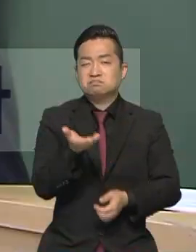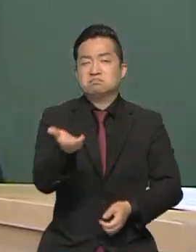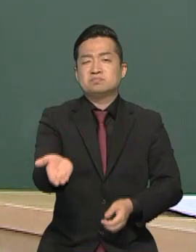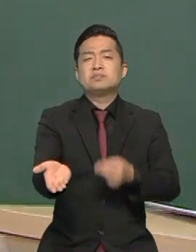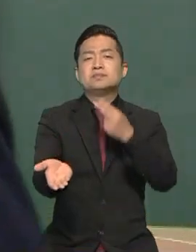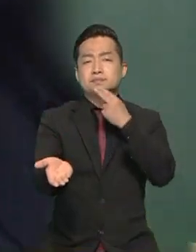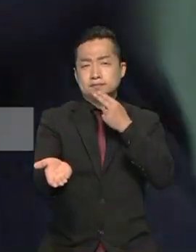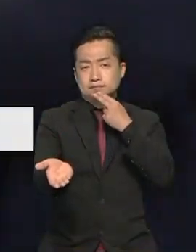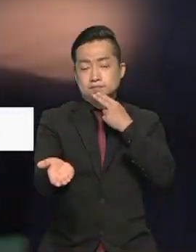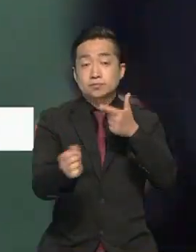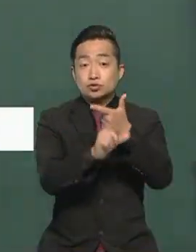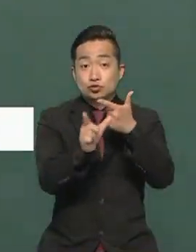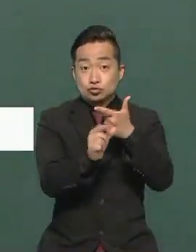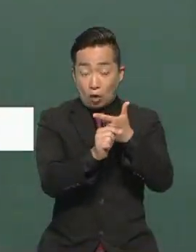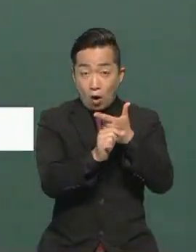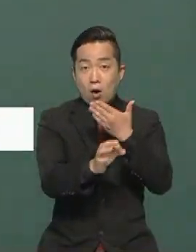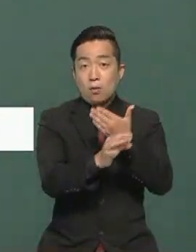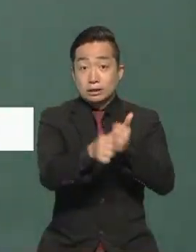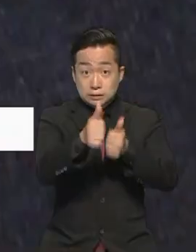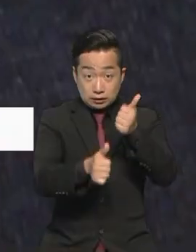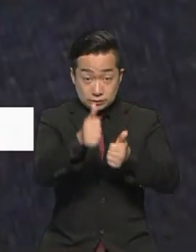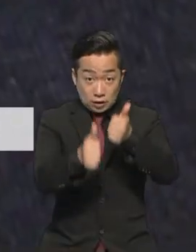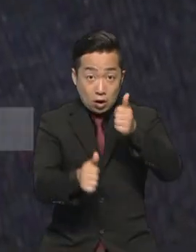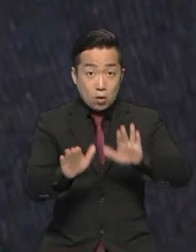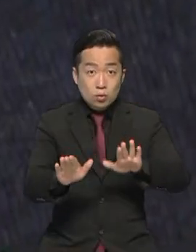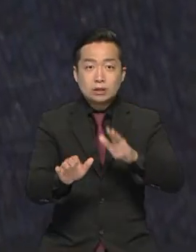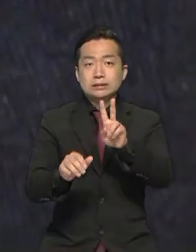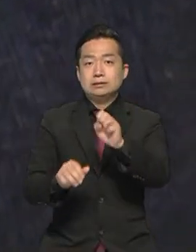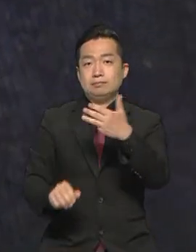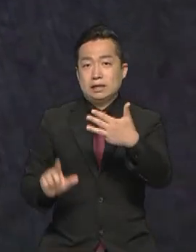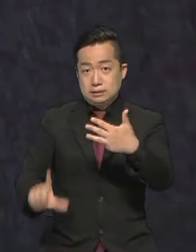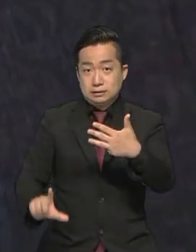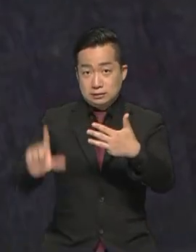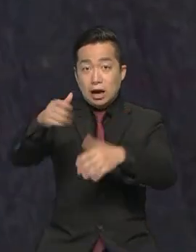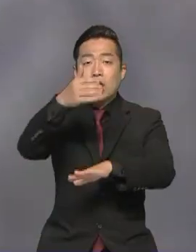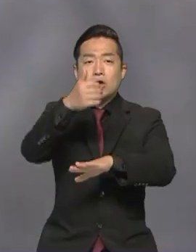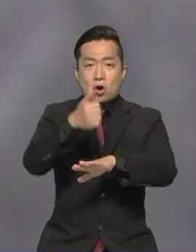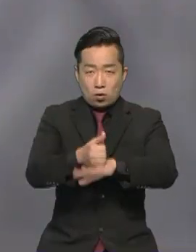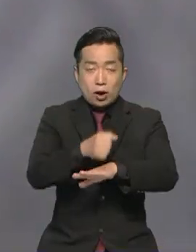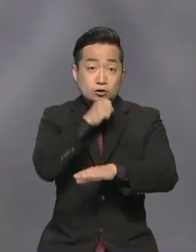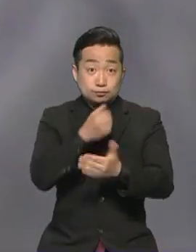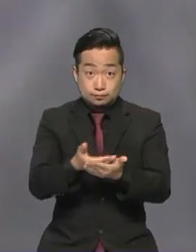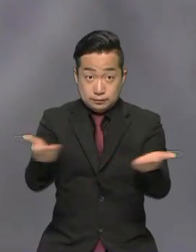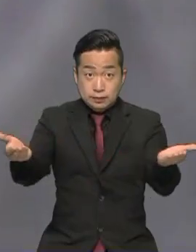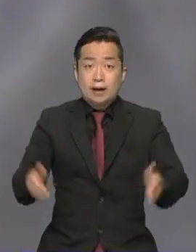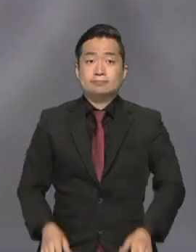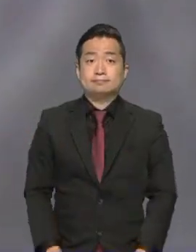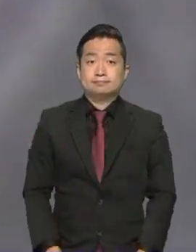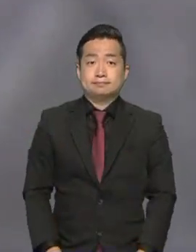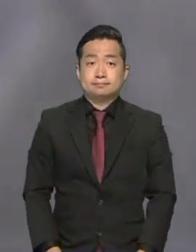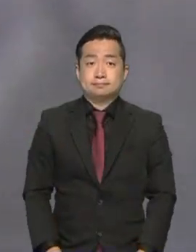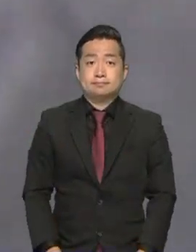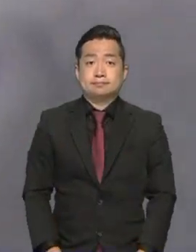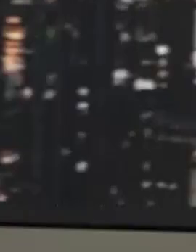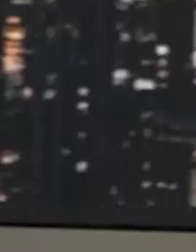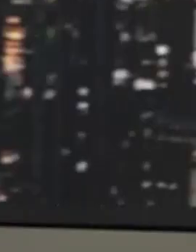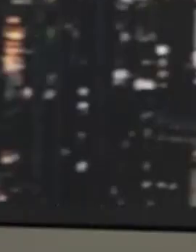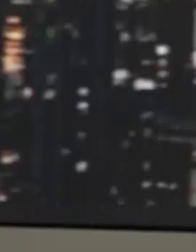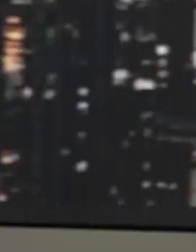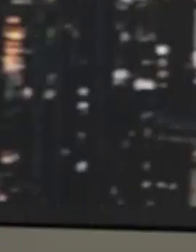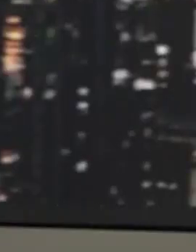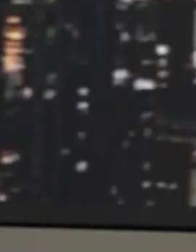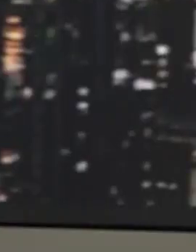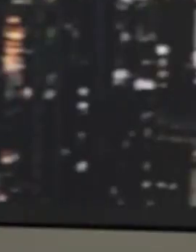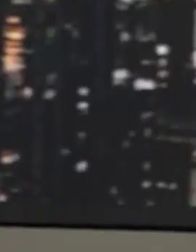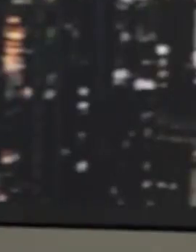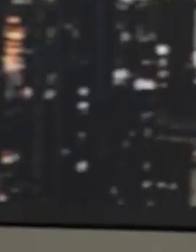않았습니다. 6월 모의평가 성적표는 오는 28일 배부됩니다. SBS 김경희입니다. 네,